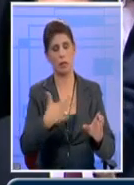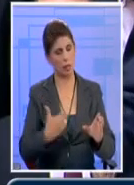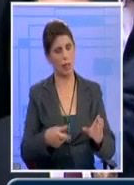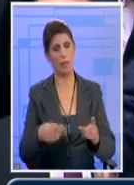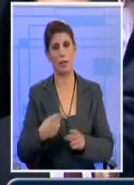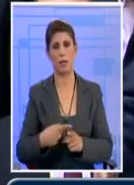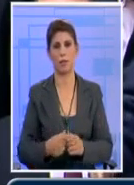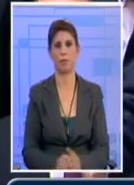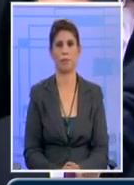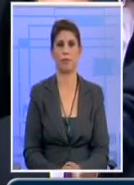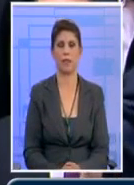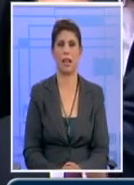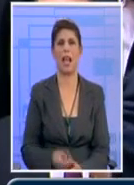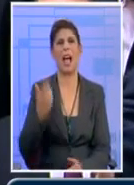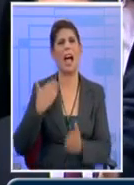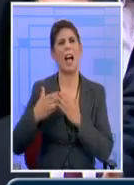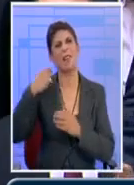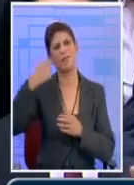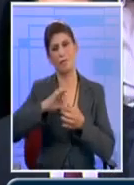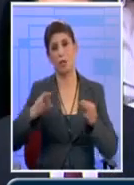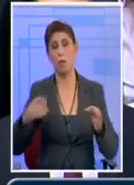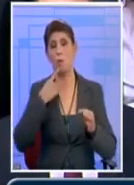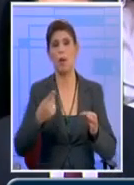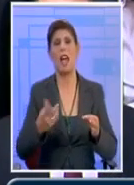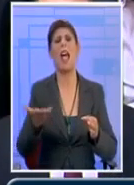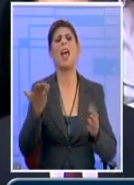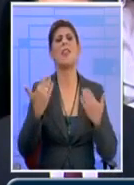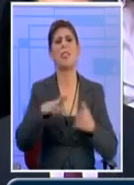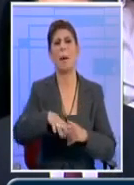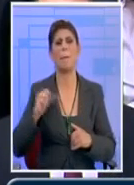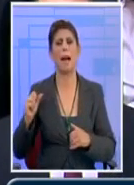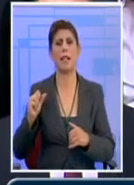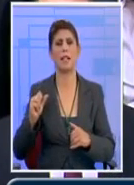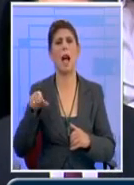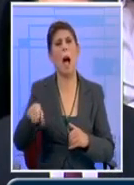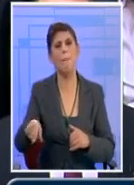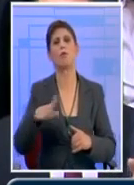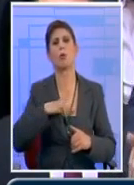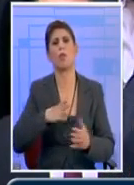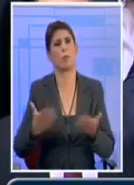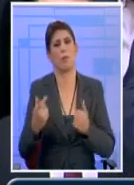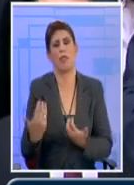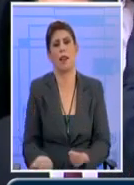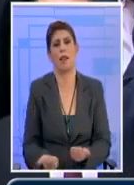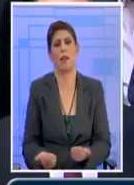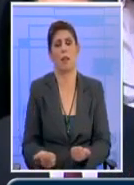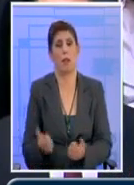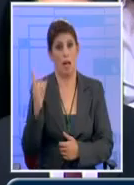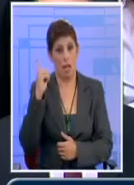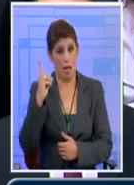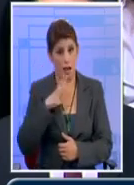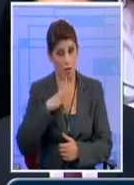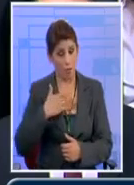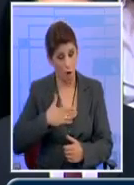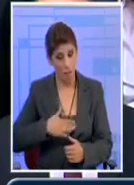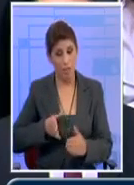Το «ούκαν λάβεις παρά του μη έχοντος» είναι μια φράση από την ελληνική μυθολογία. Κάποιος ήθελε να περάσει στον άλλο